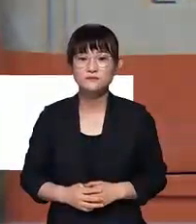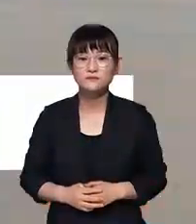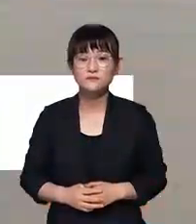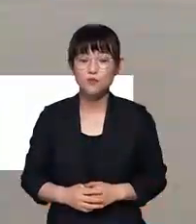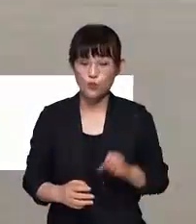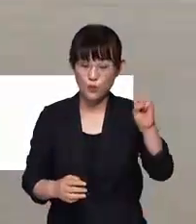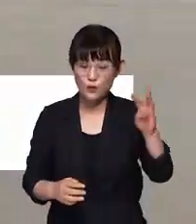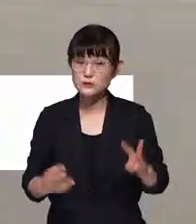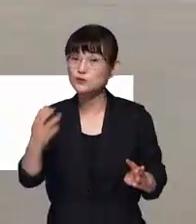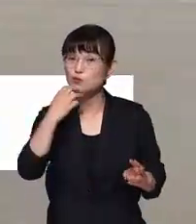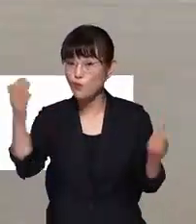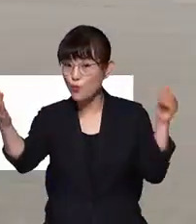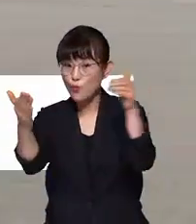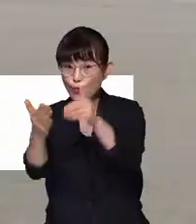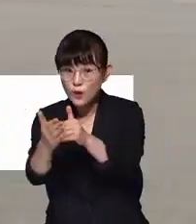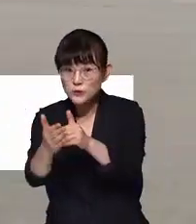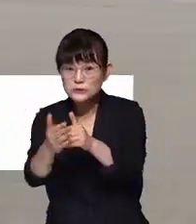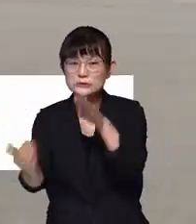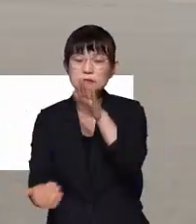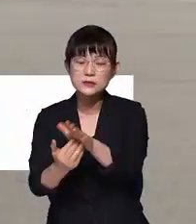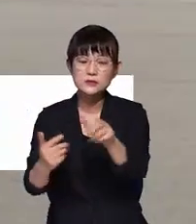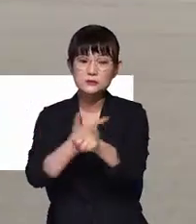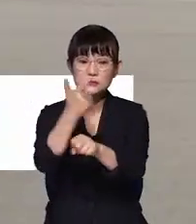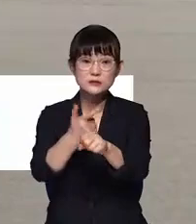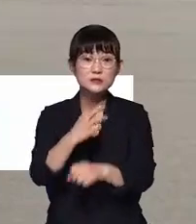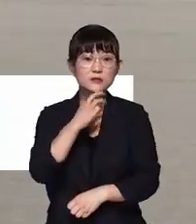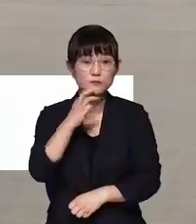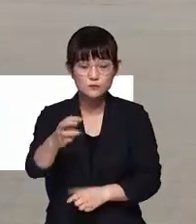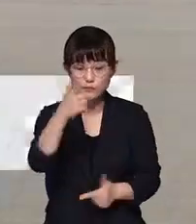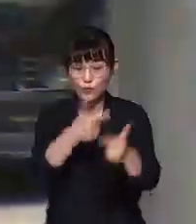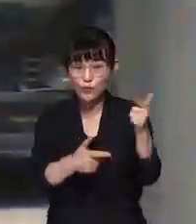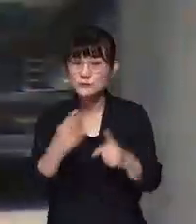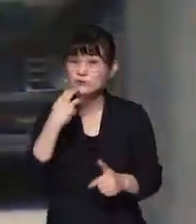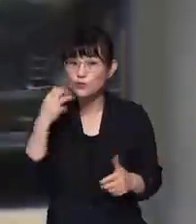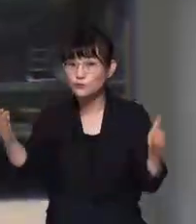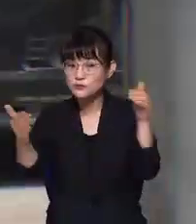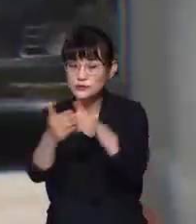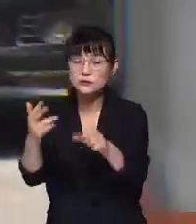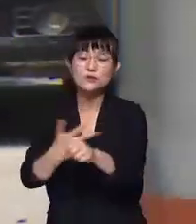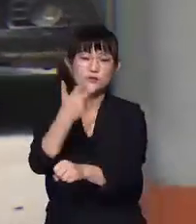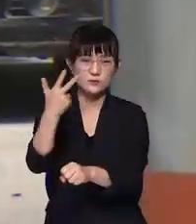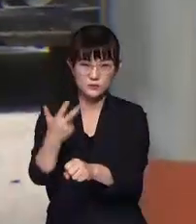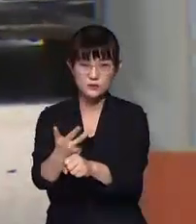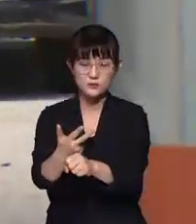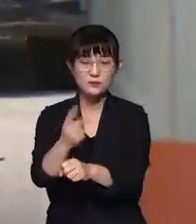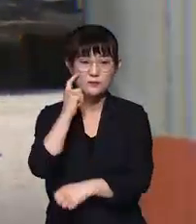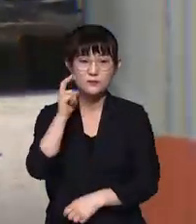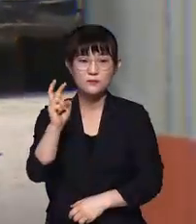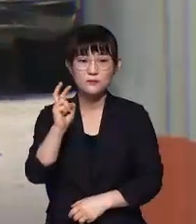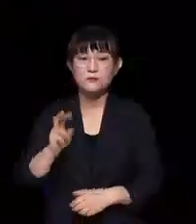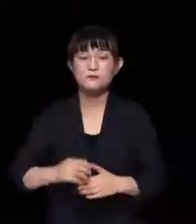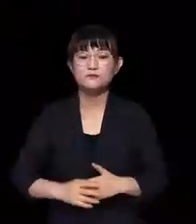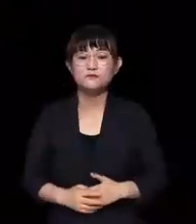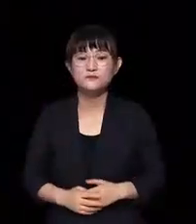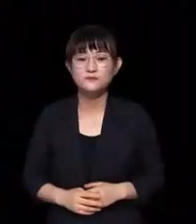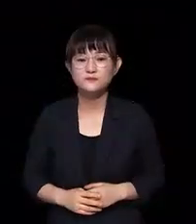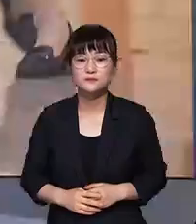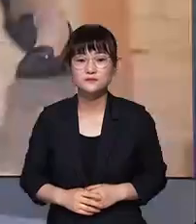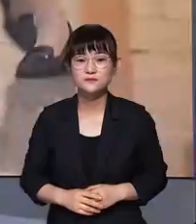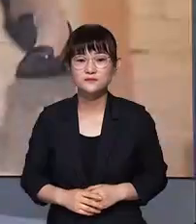경우 광주에서 서울까지는 최대 6시간 반, 목포에서는 최대 7시간이 소요될 것으로 보입니다.